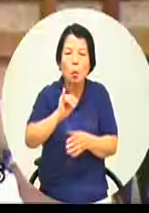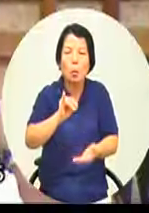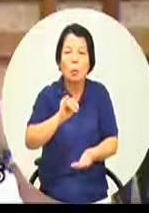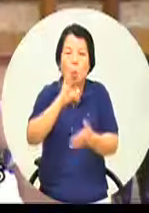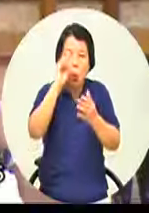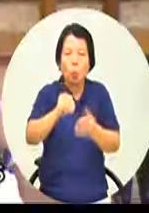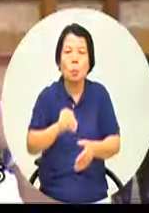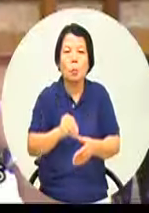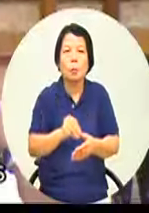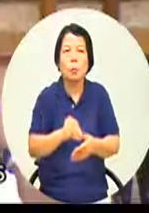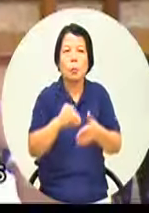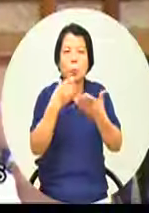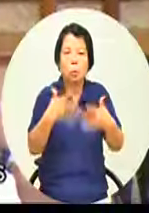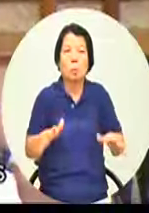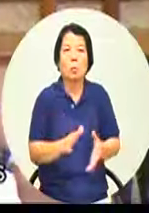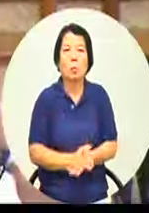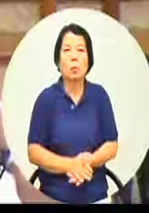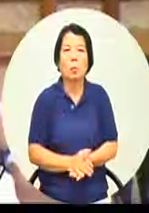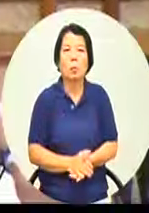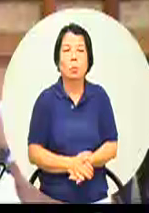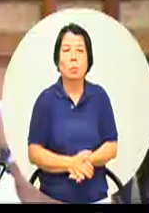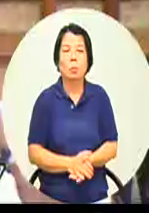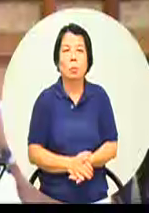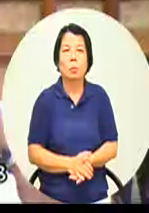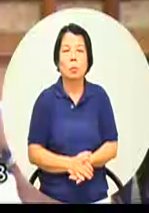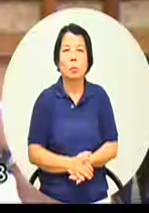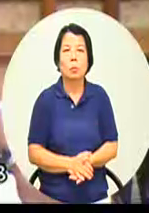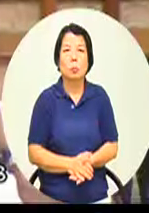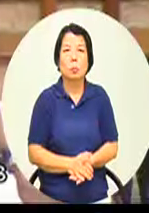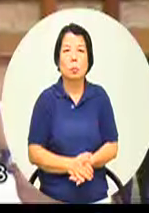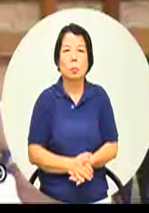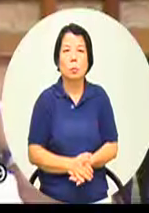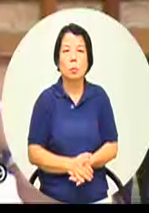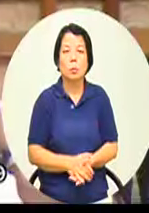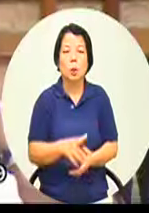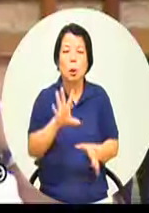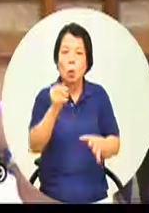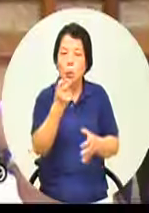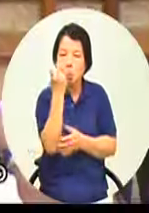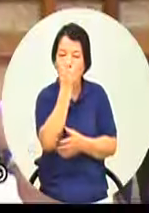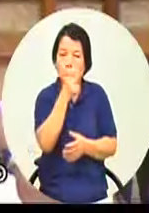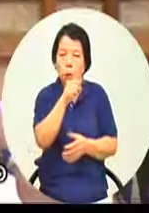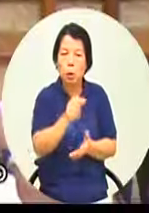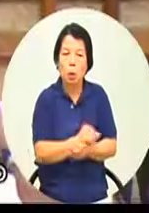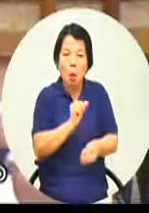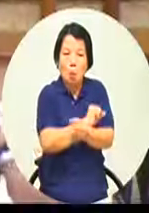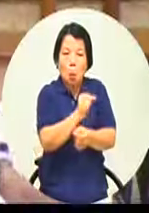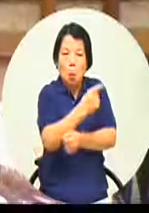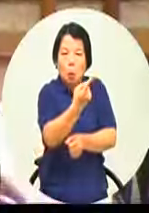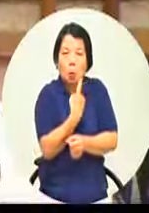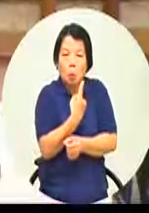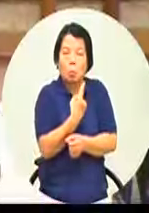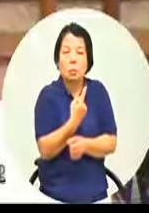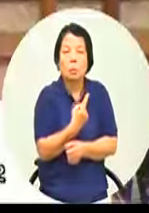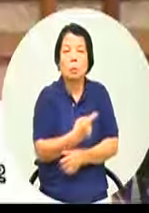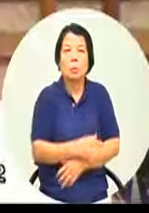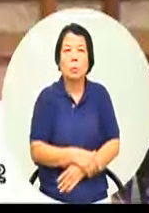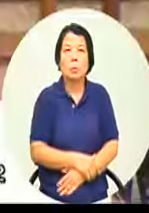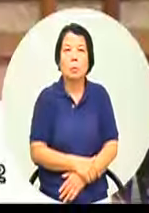面，10几万支的茶，你们有没有去查他们的木头来源从哪里来？